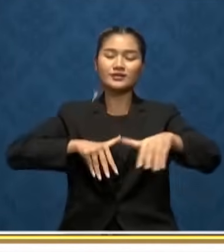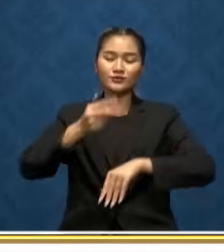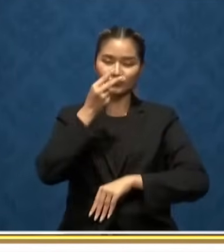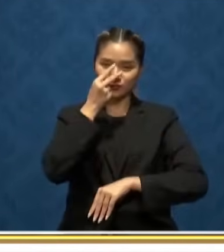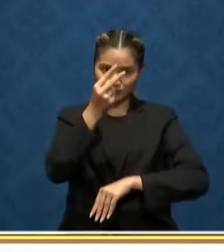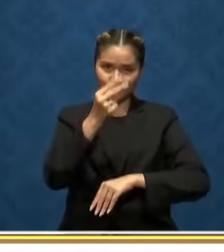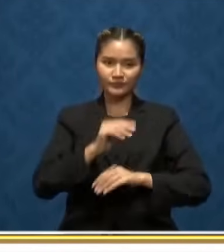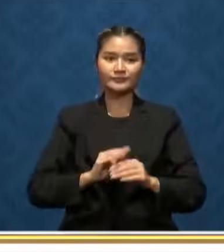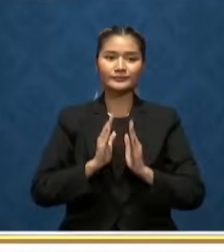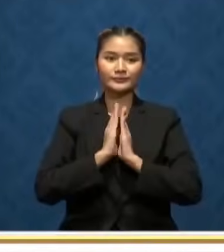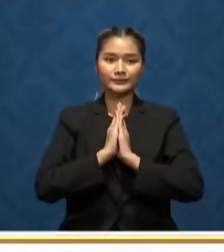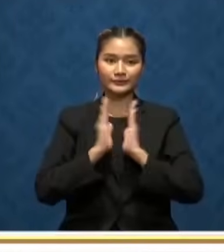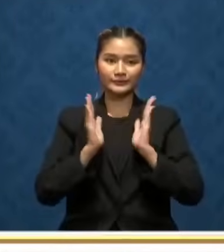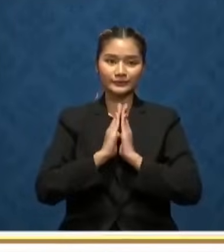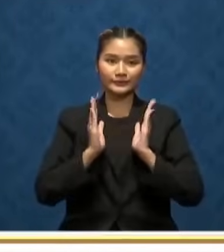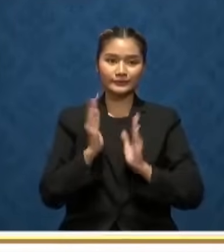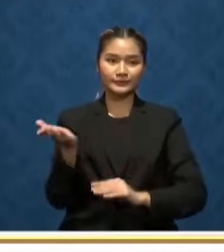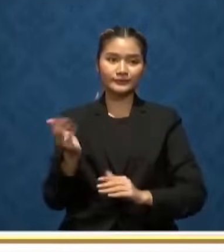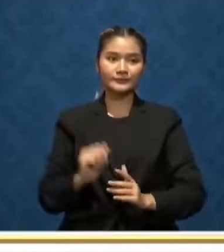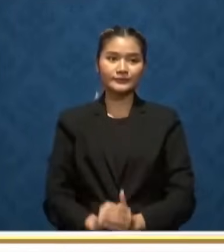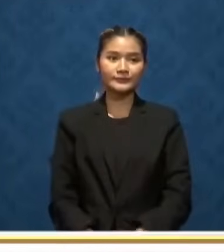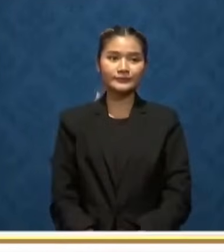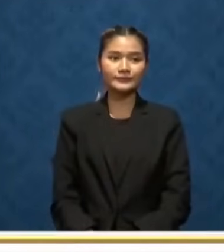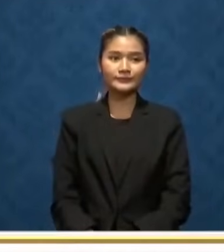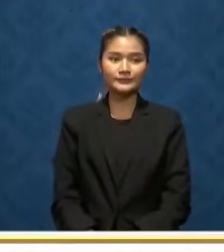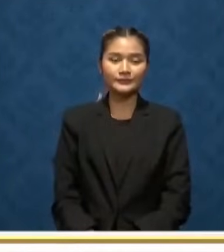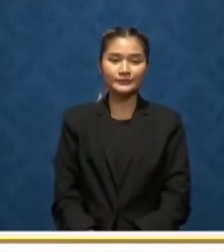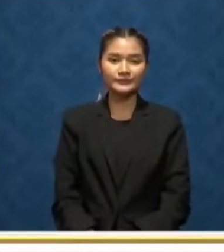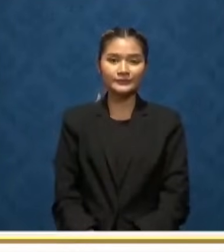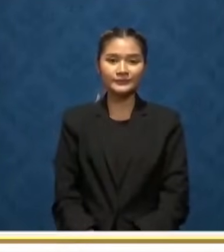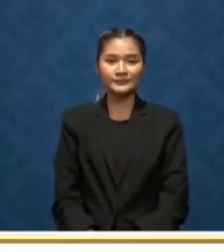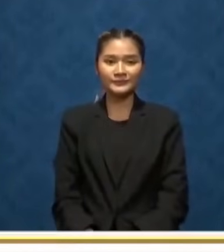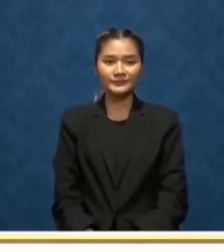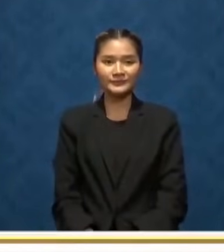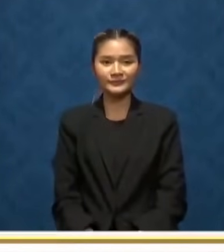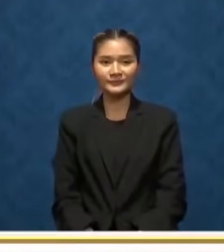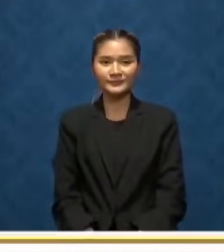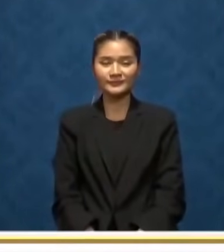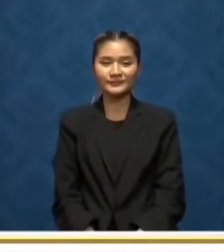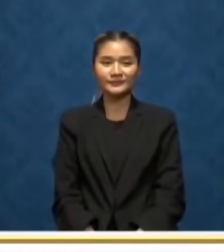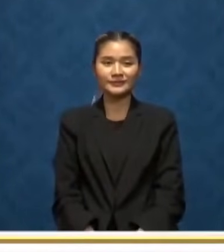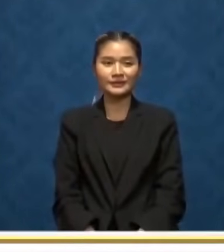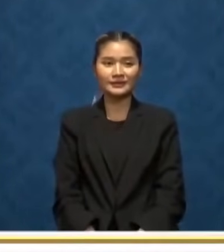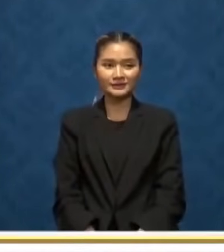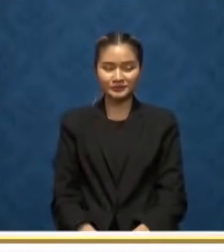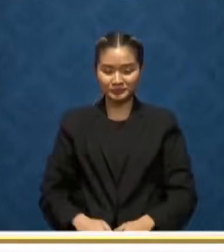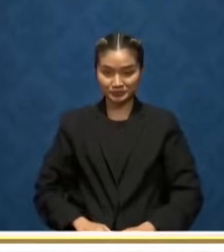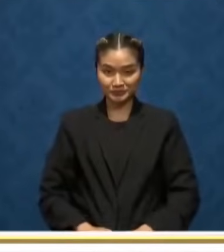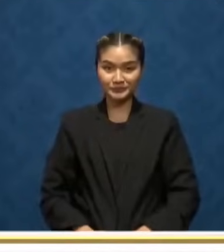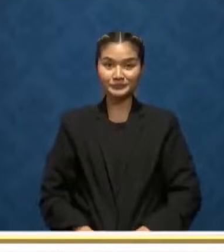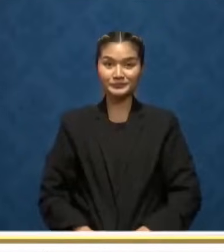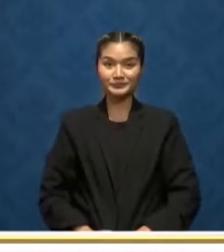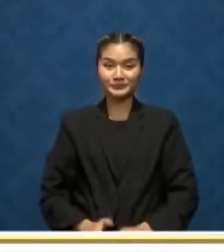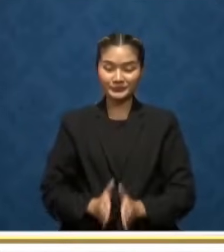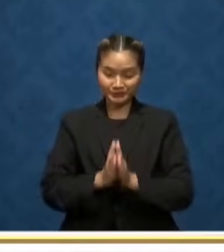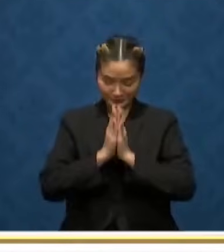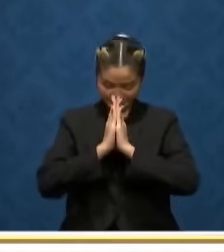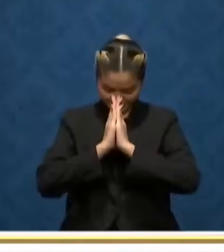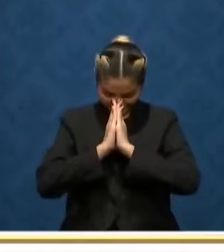เชิญอาจารย์ครับ เรียนท่านประธานครับผมเจิมศักดิ์ปิ่นท